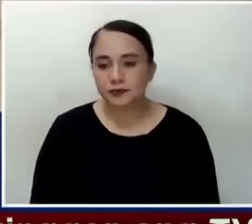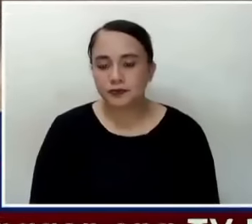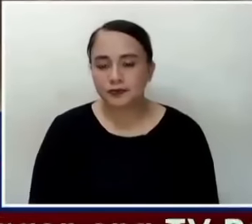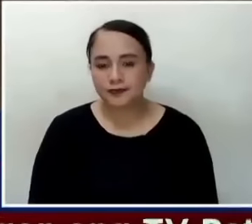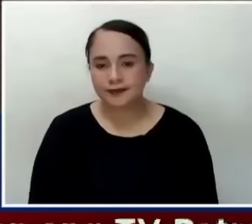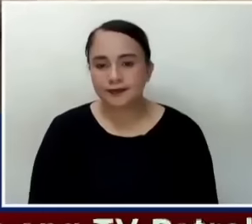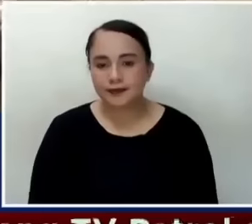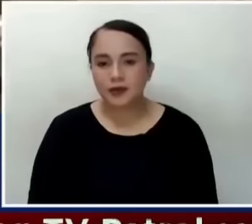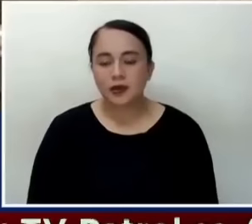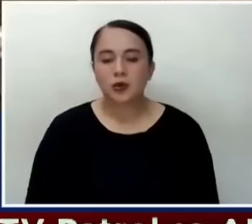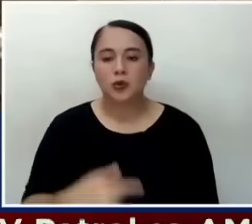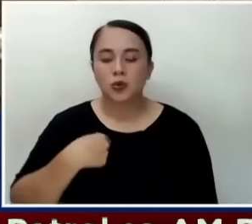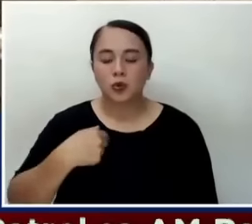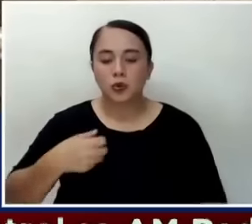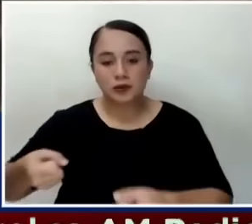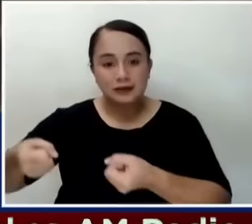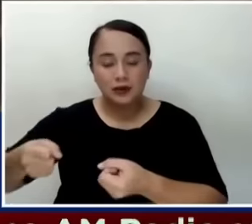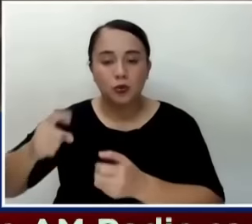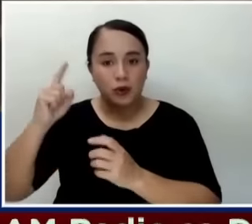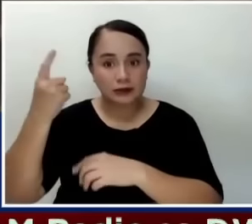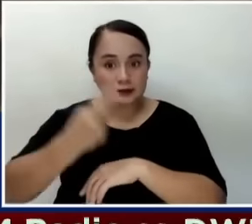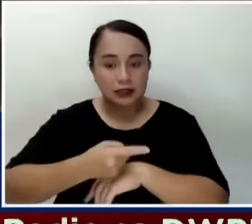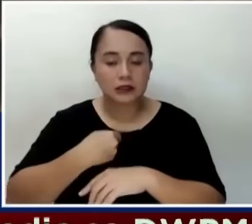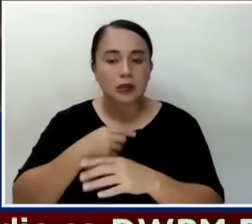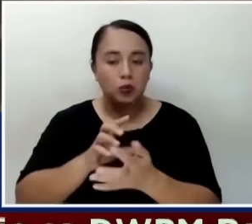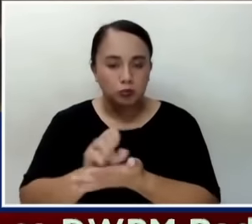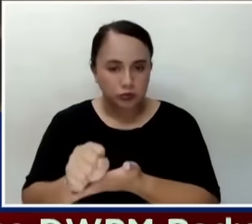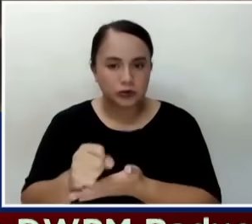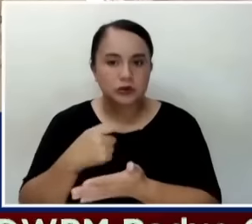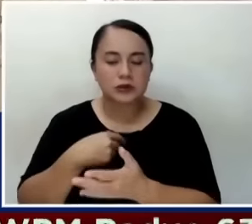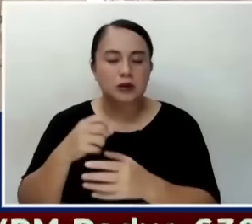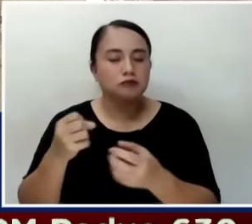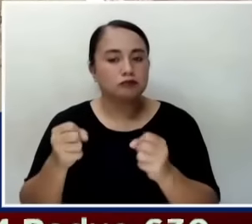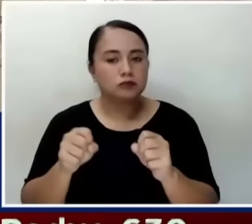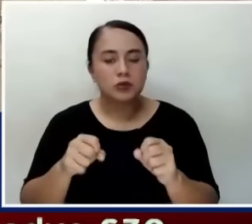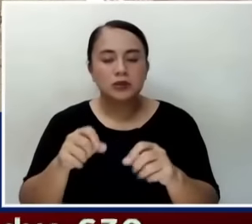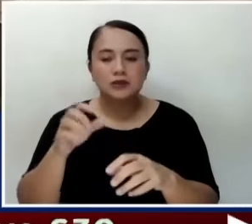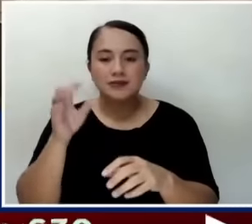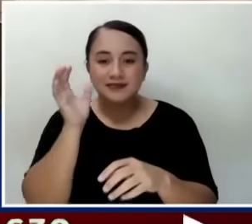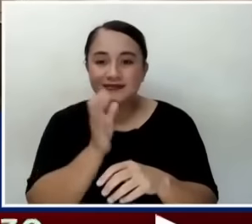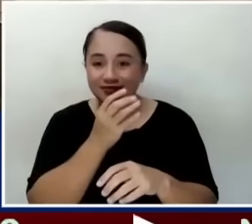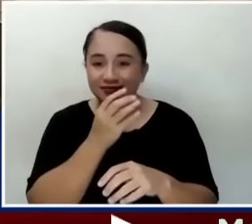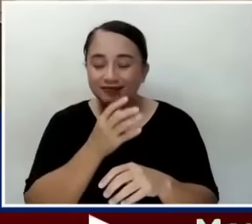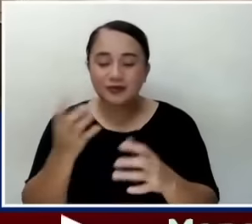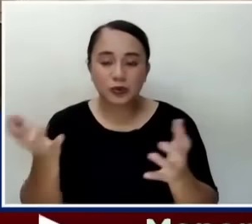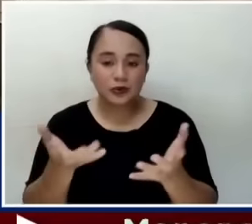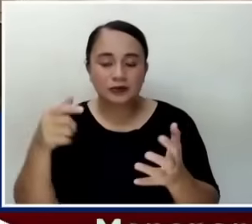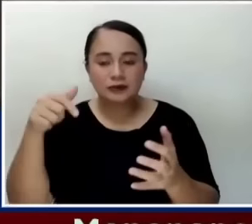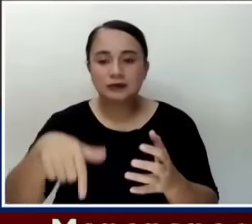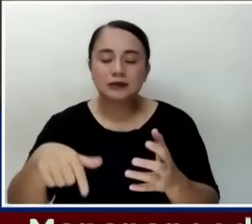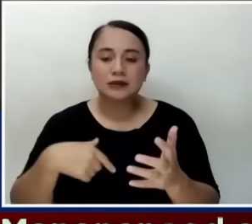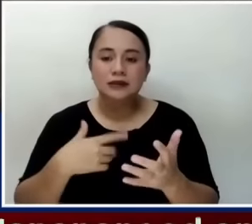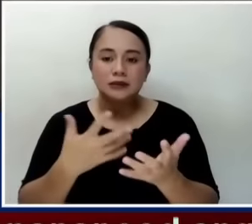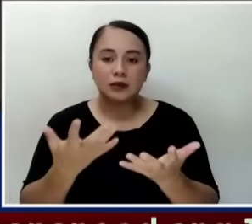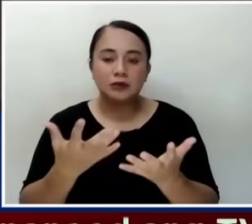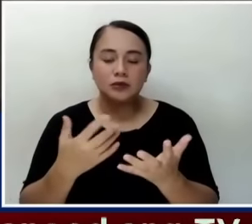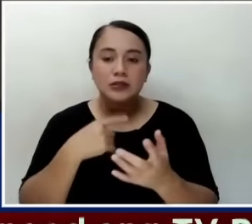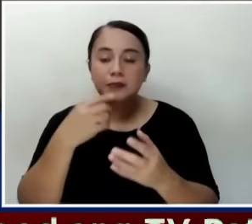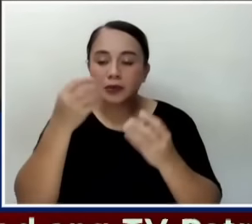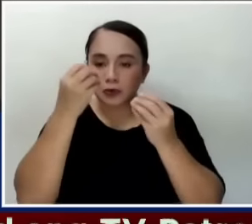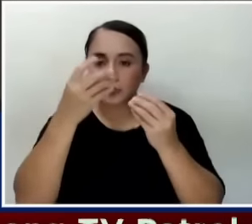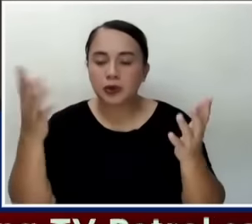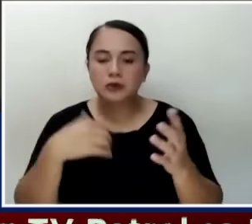Isang tangke kada araw ang nakukonsumong LPG sa karinderya ni Jean. Ngayong Huwebes, sinabihan na siya ng dealer niya na lalagpas